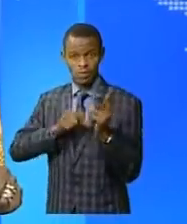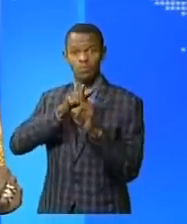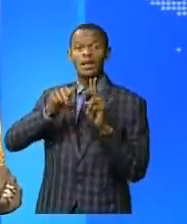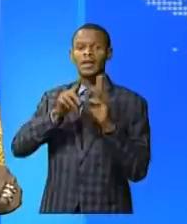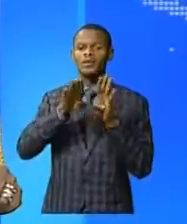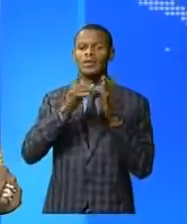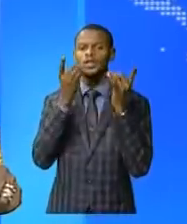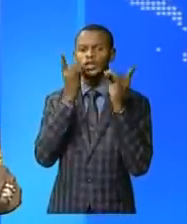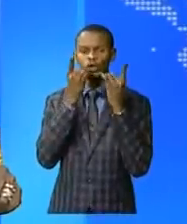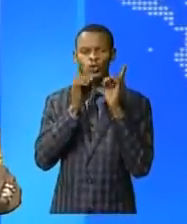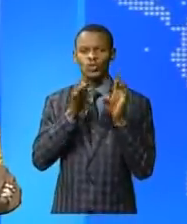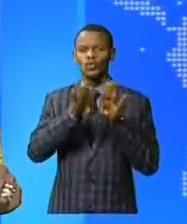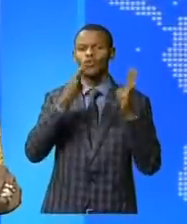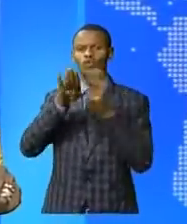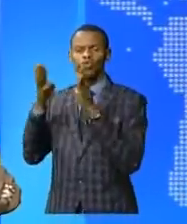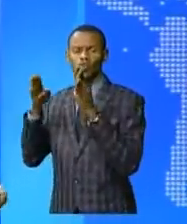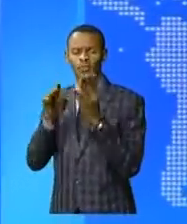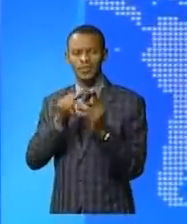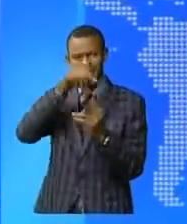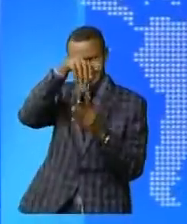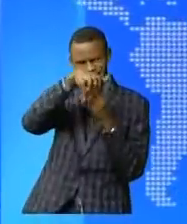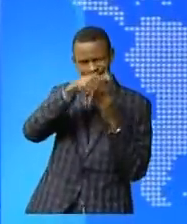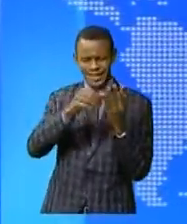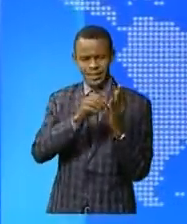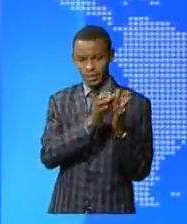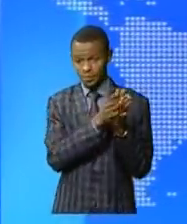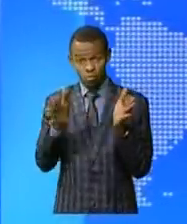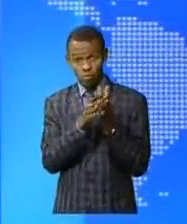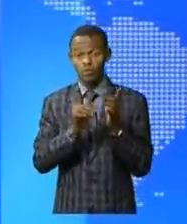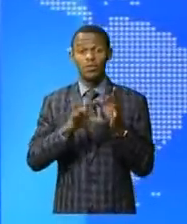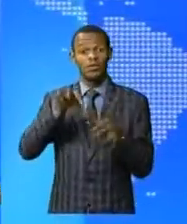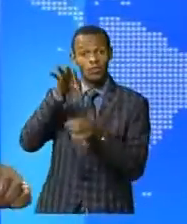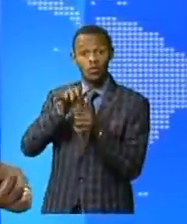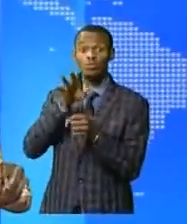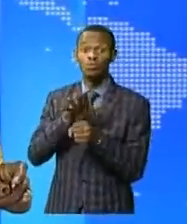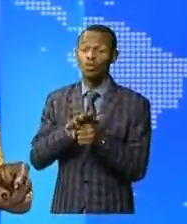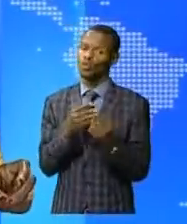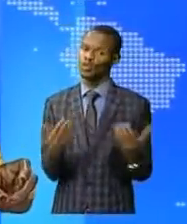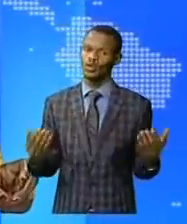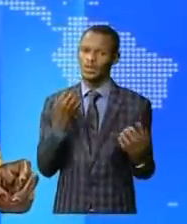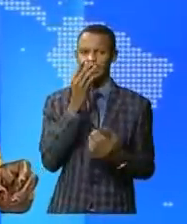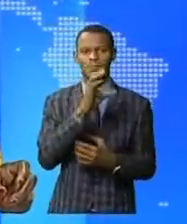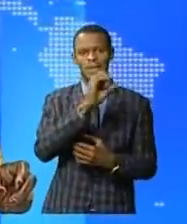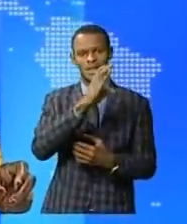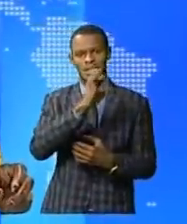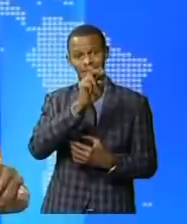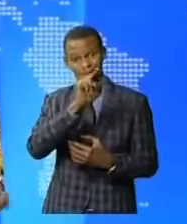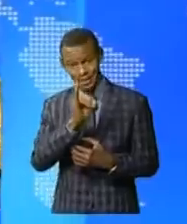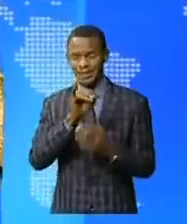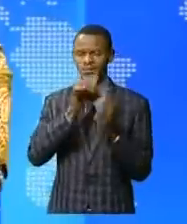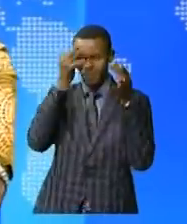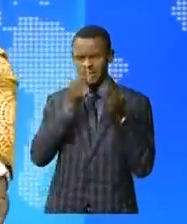permettre l'enterrement des animateurs du bureau de la centrale électorale tant attendu par la population congolaise.